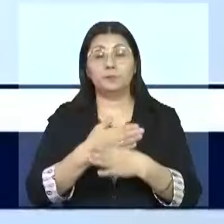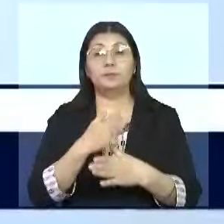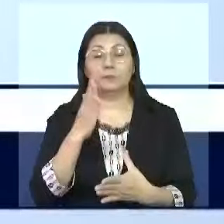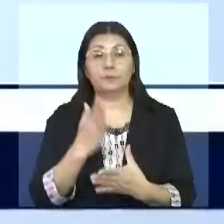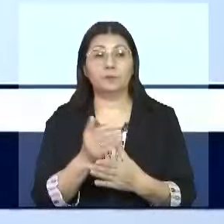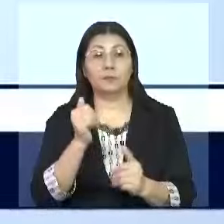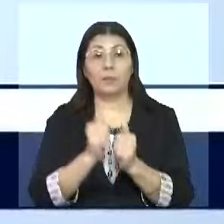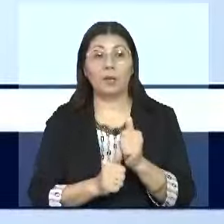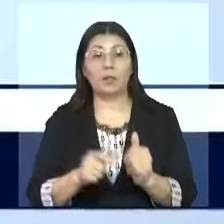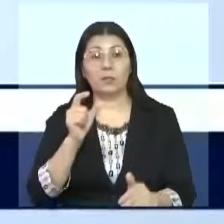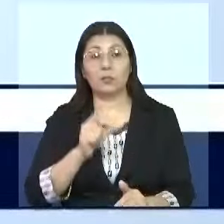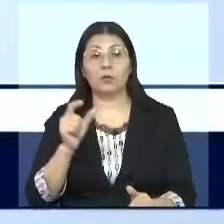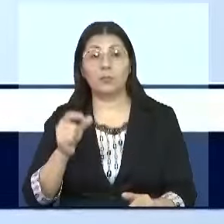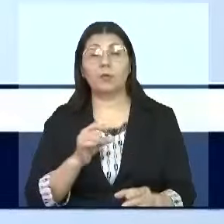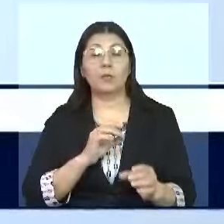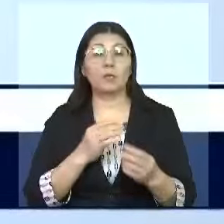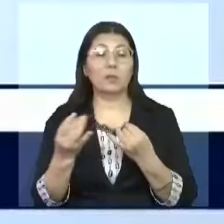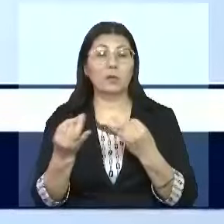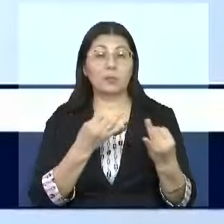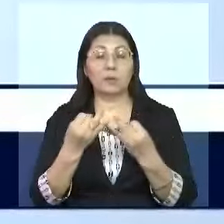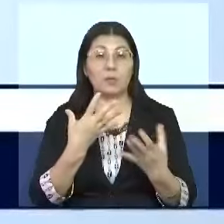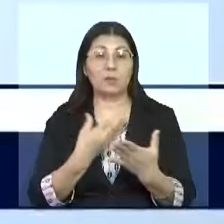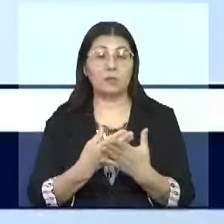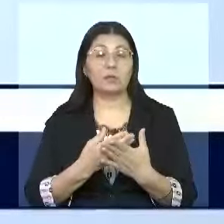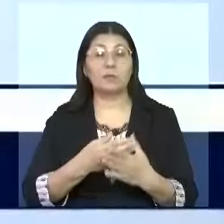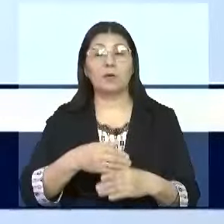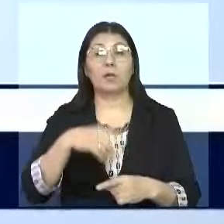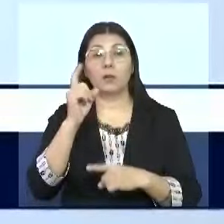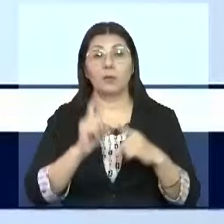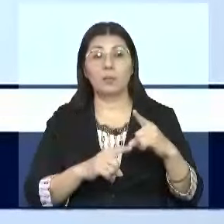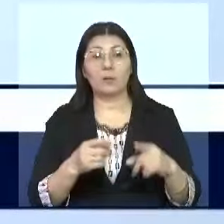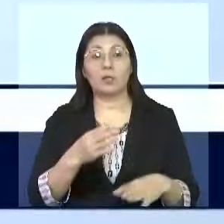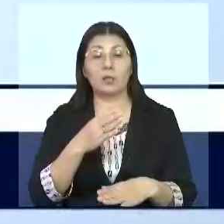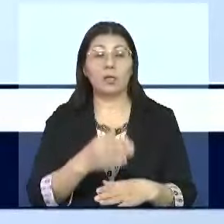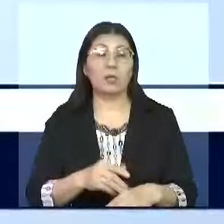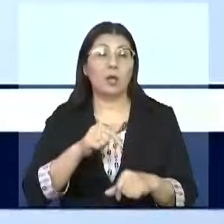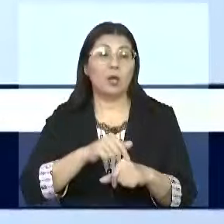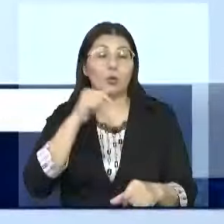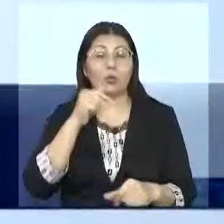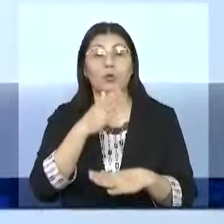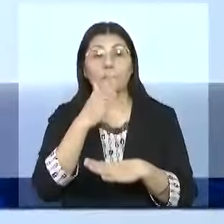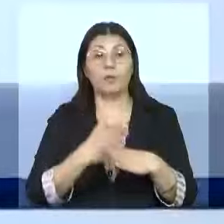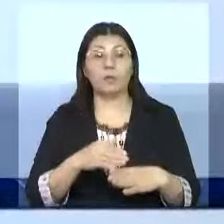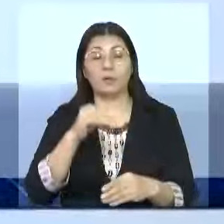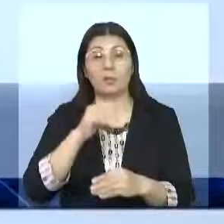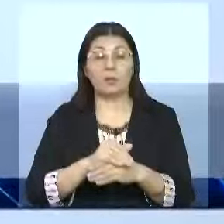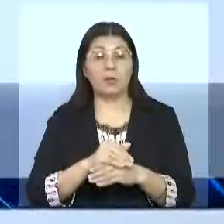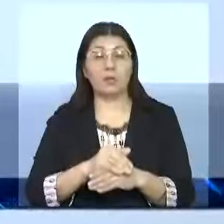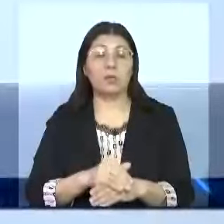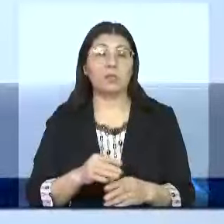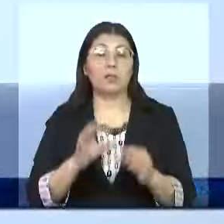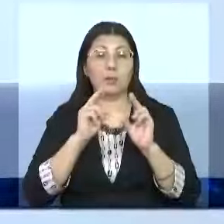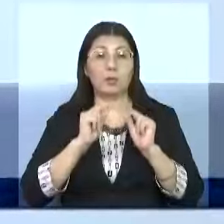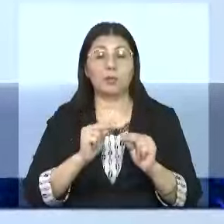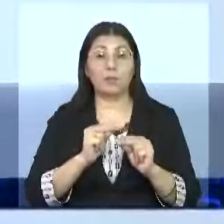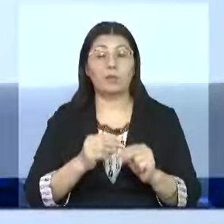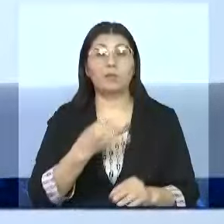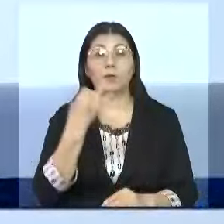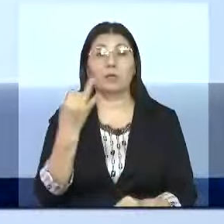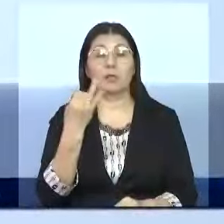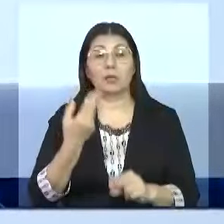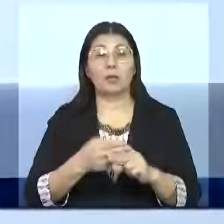каждый ученик разговаривает со своим родителем это очень трогательная часть и мы решили добавить туда несколько реальных историй это